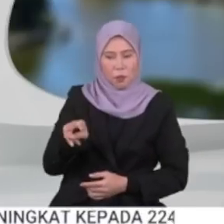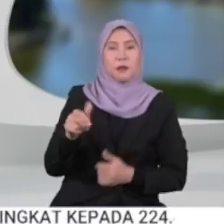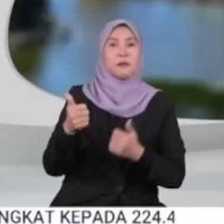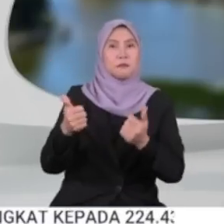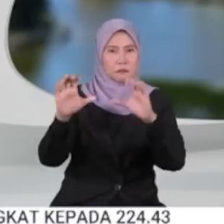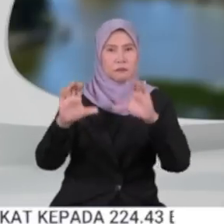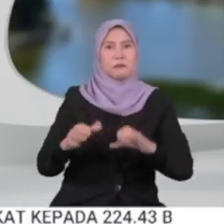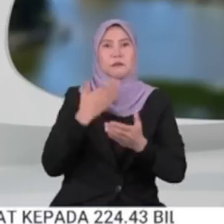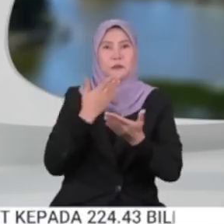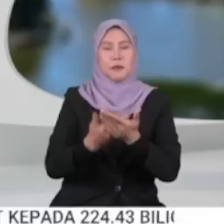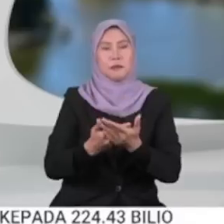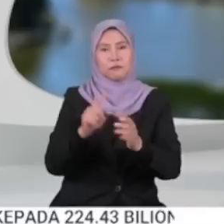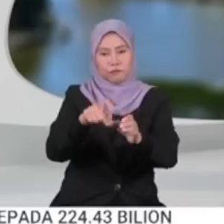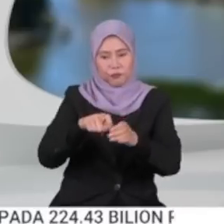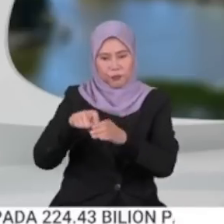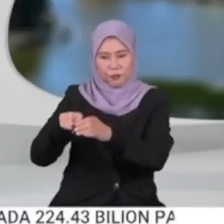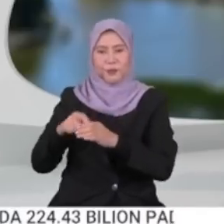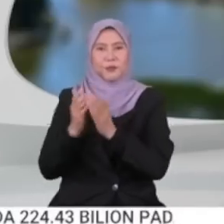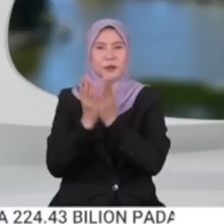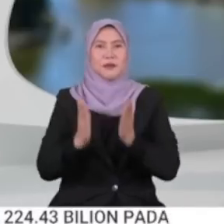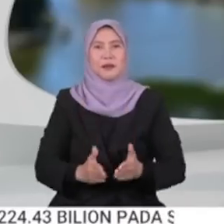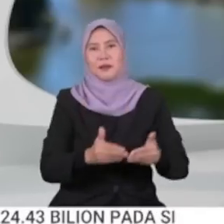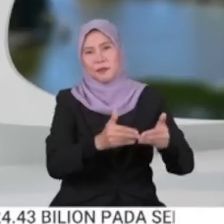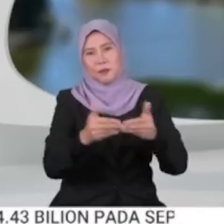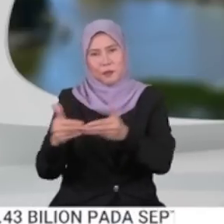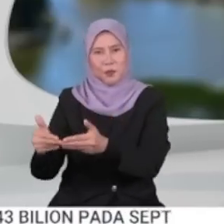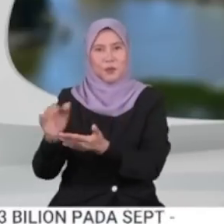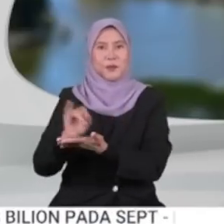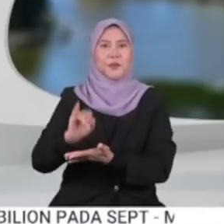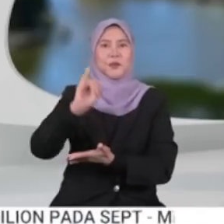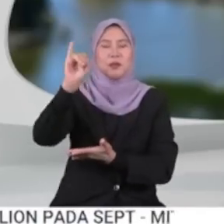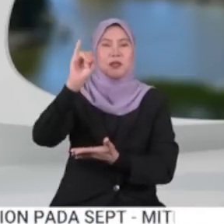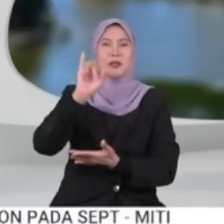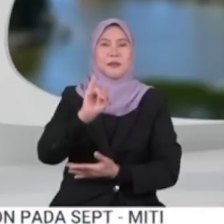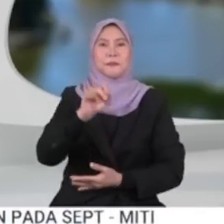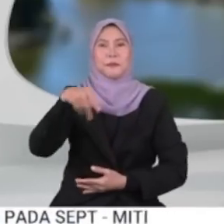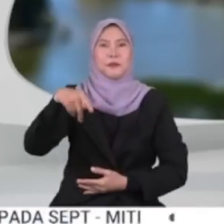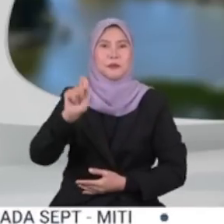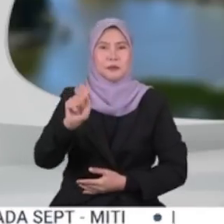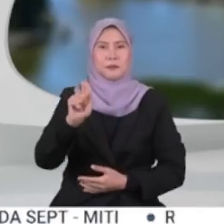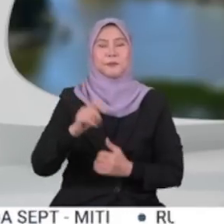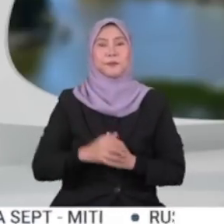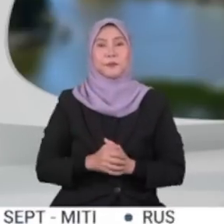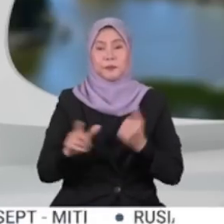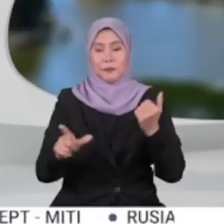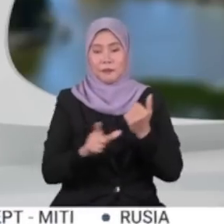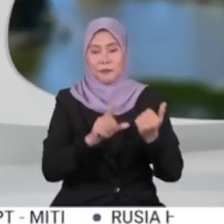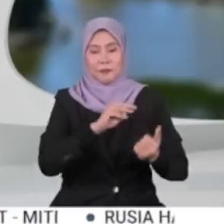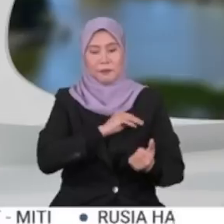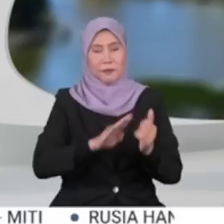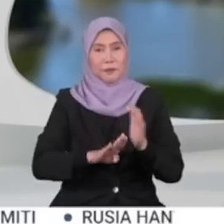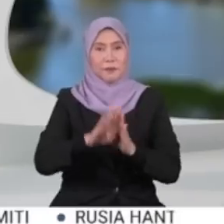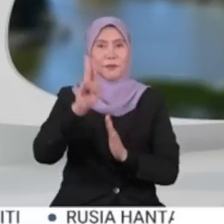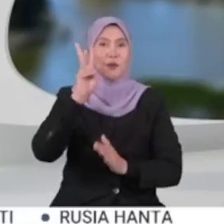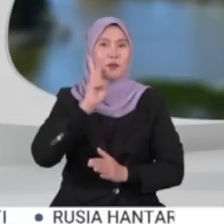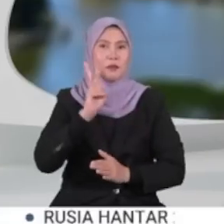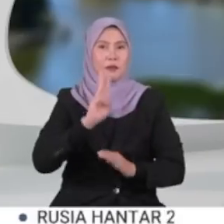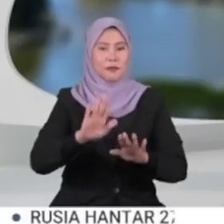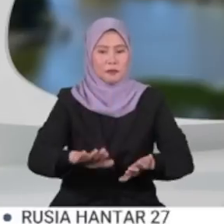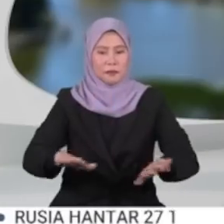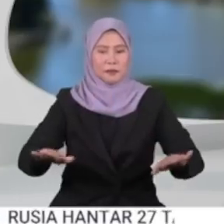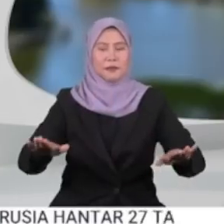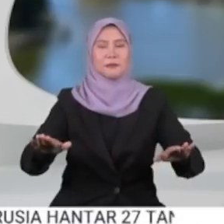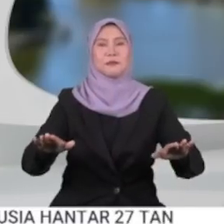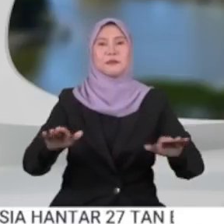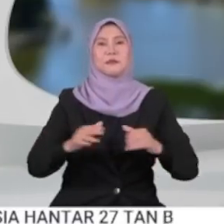medium terbaik dalam menarik minat pelajar melanjutkan pengajian ke institusi pengajian tinggi IPT. Timbalan Menteri Pembangunan Wanita, Kanak-kanak